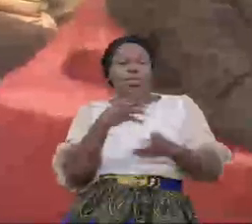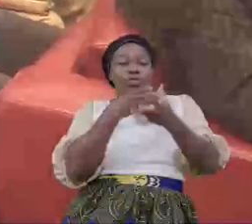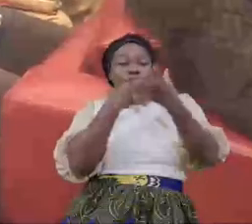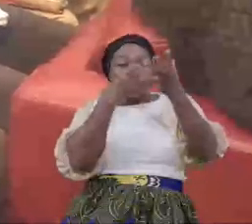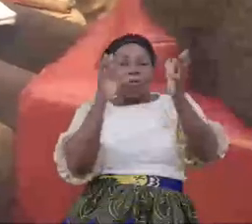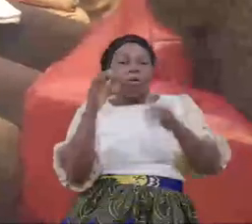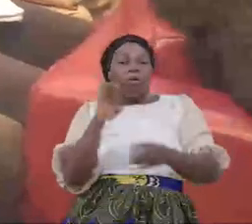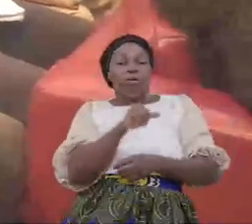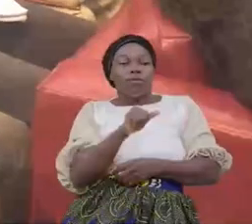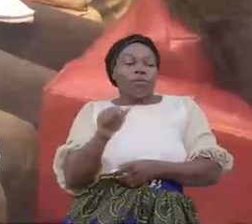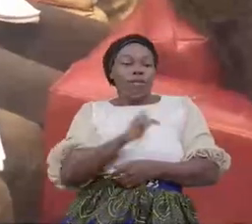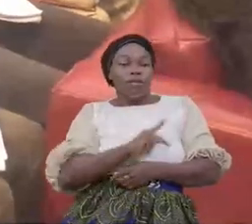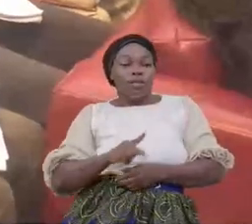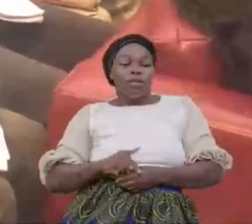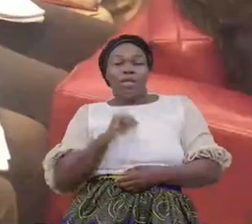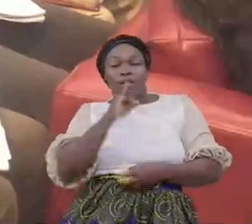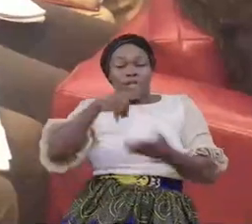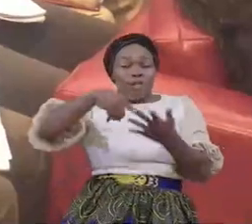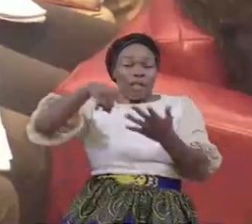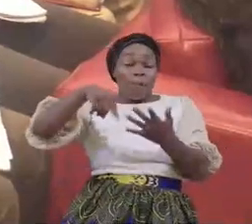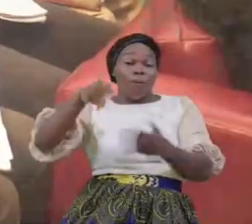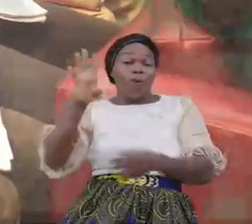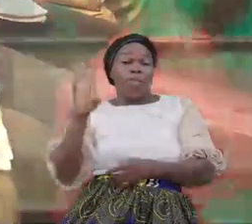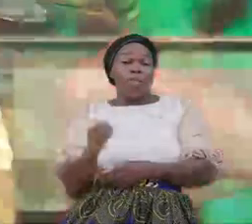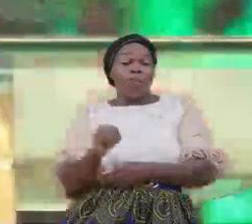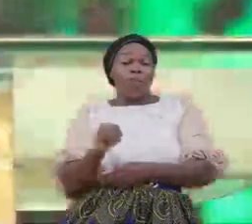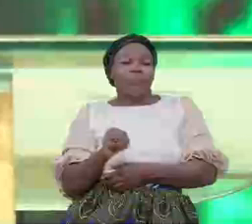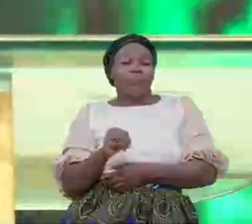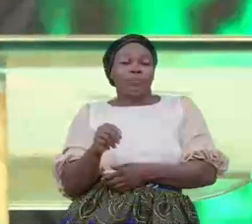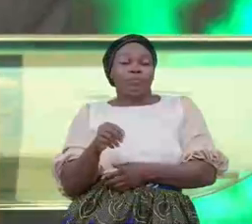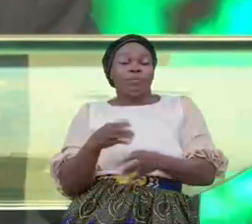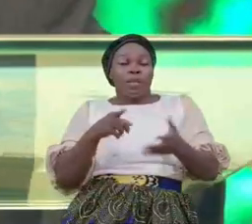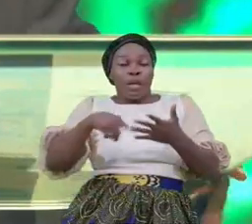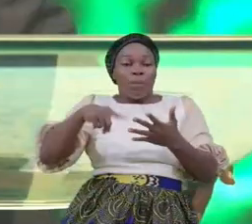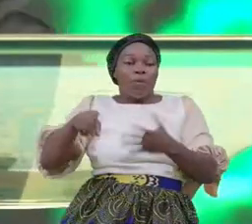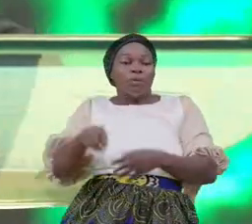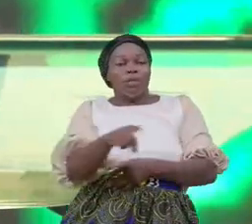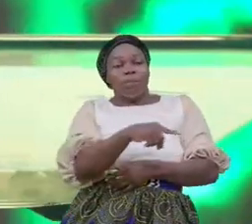Il est son roi, l'objet de son allégresse. 23.